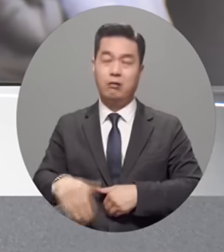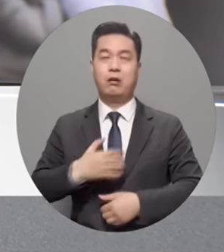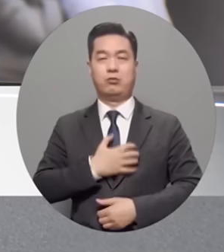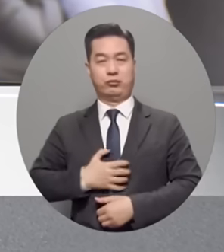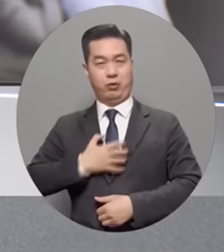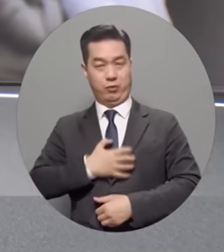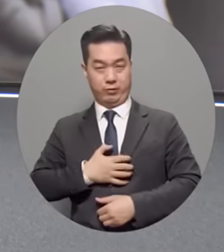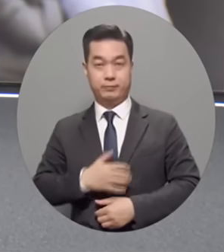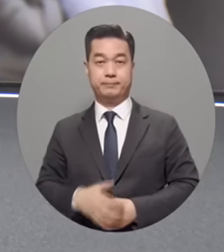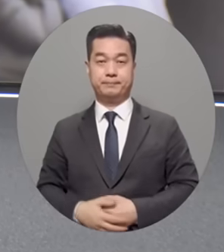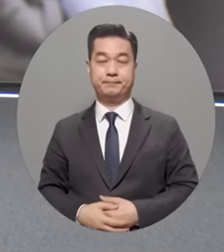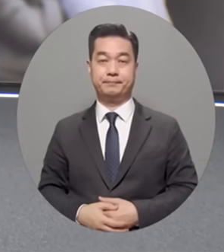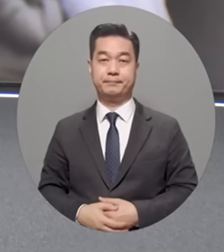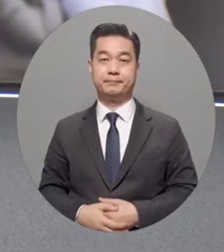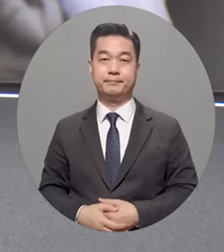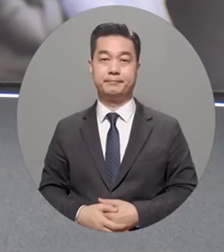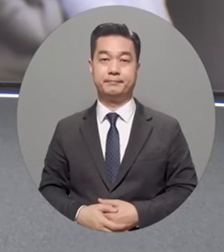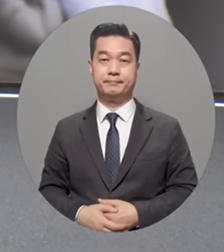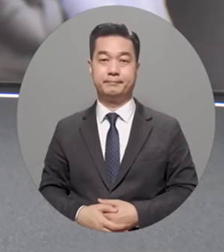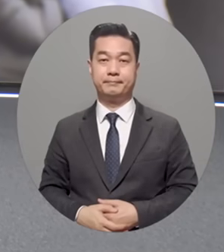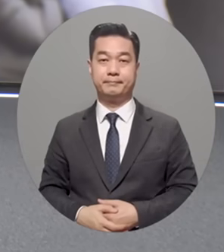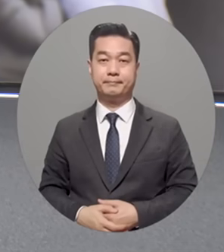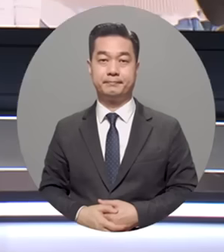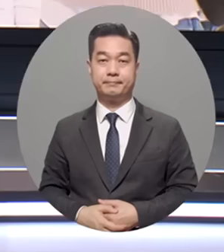있습니다. 김현지 기자의 보도입니다.